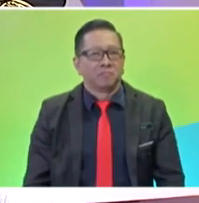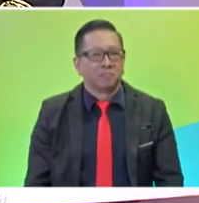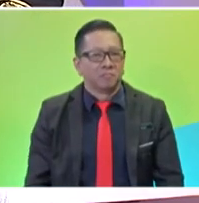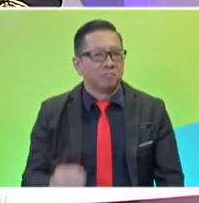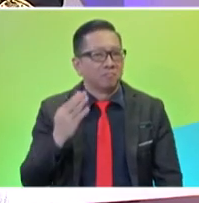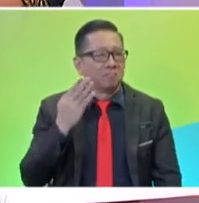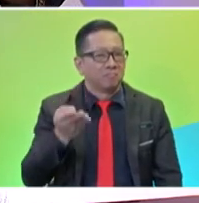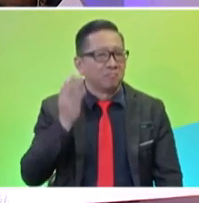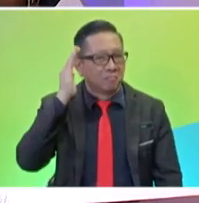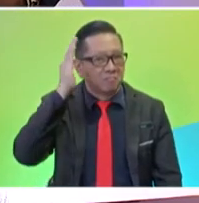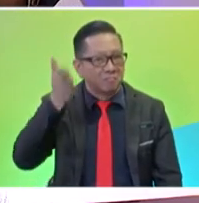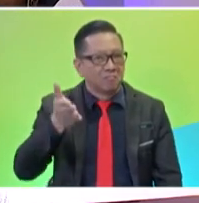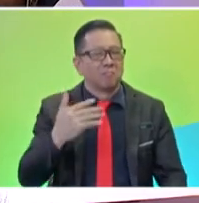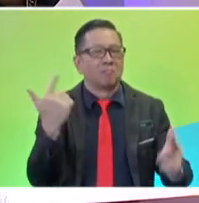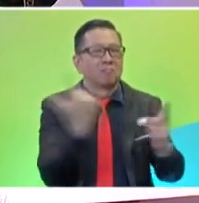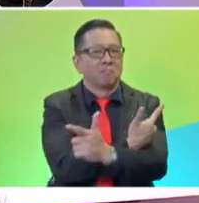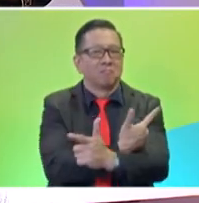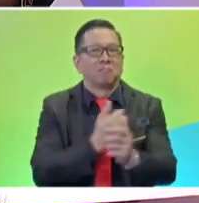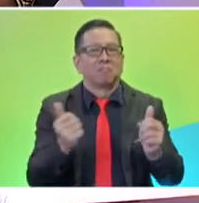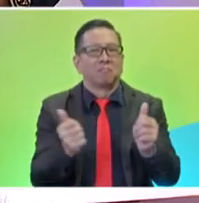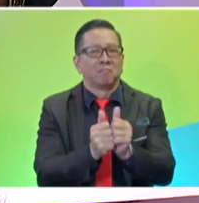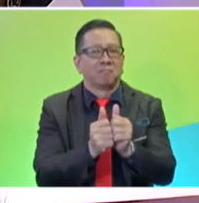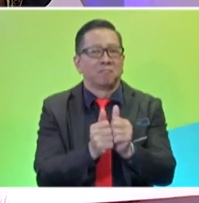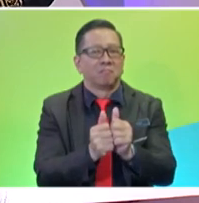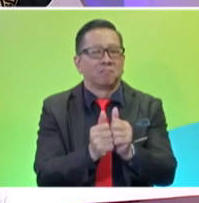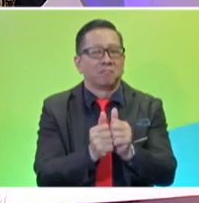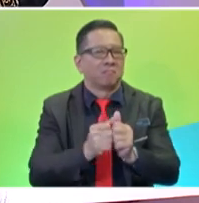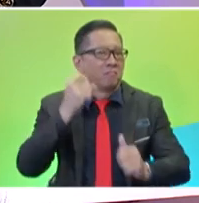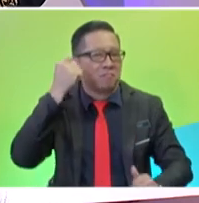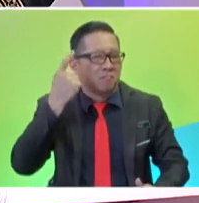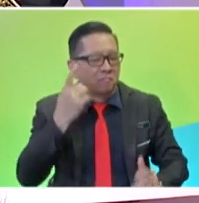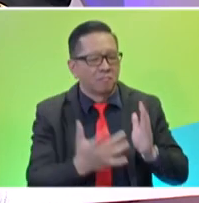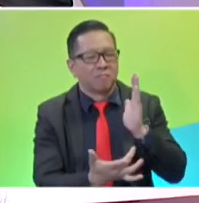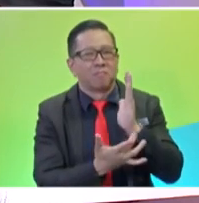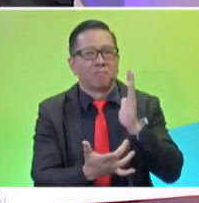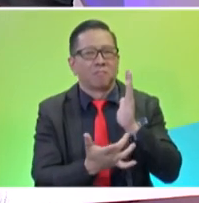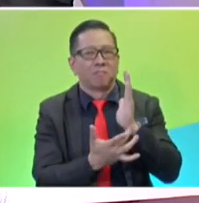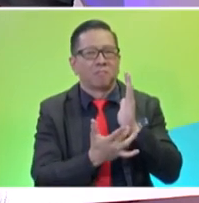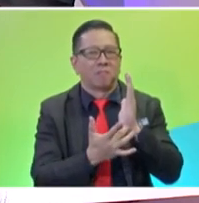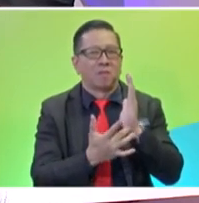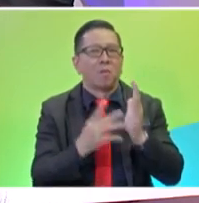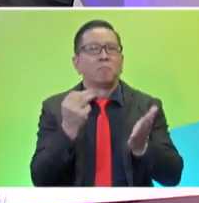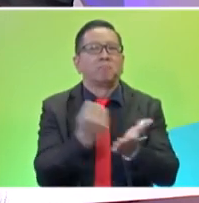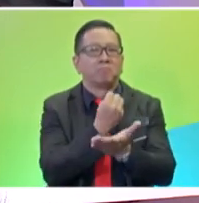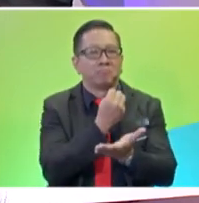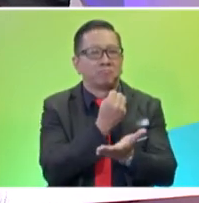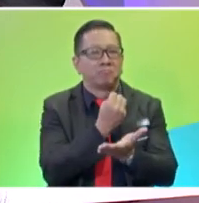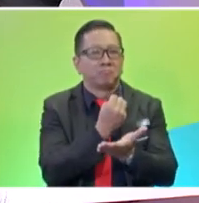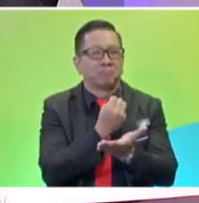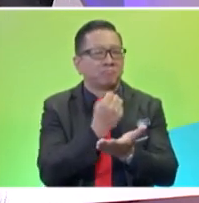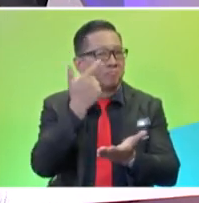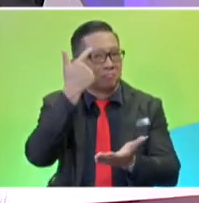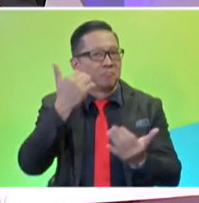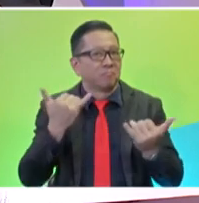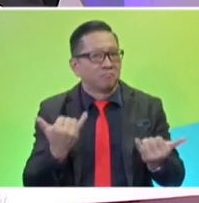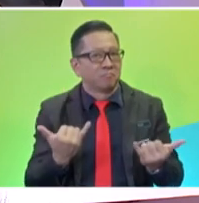akan melawan musuh negara ini Dengan memahami teknologi-teknologi yang sangat hebat sebab Sekarang